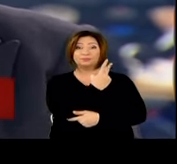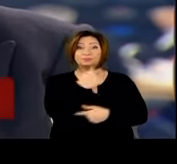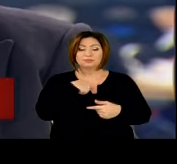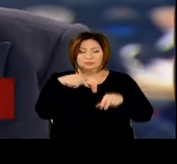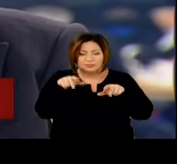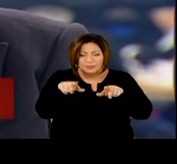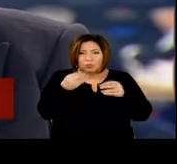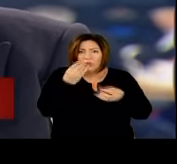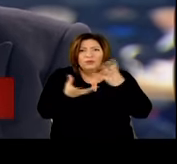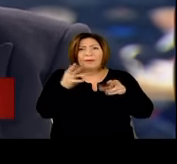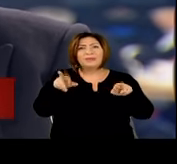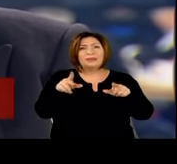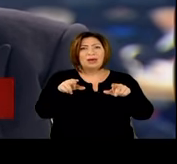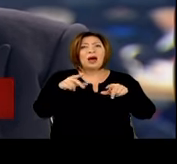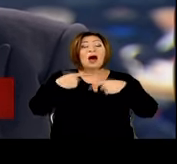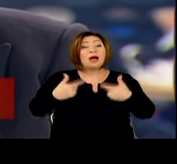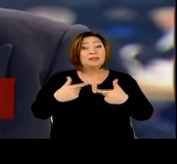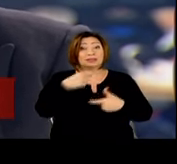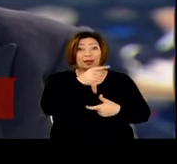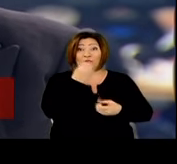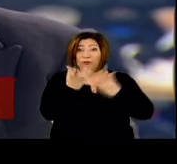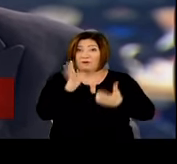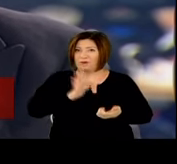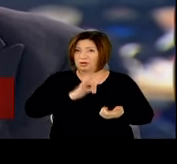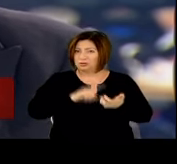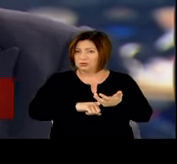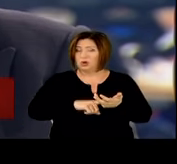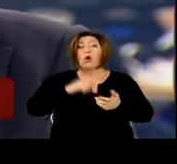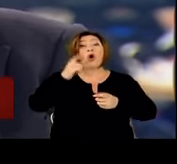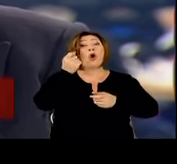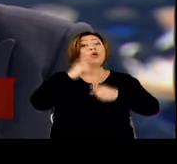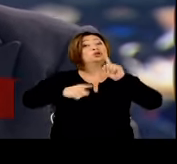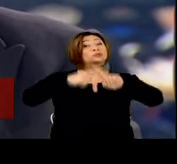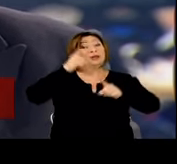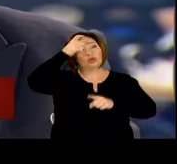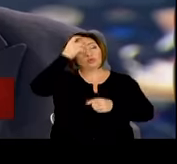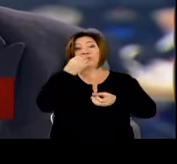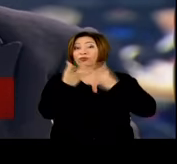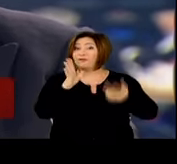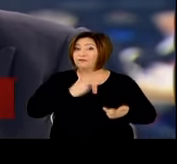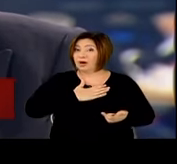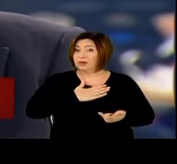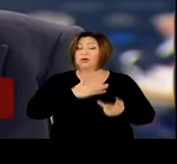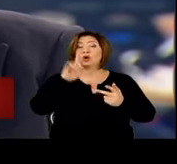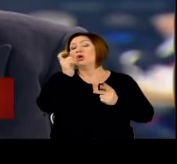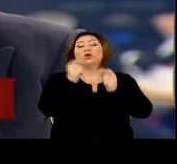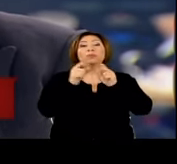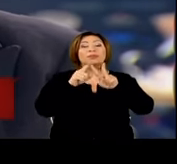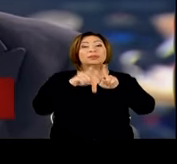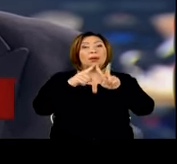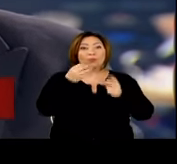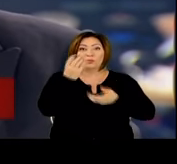benim mutfağımda. Hatay mutfağı var. Osmanlı Türk mutfağı var. Lübnan mutfağı